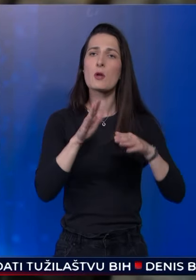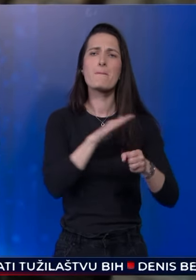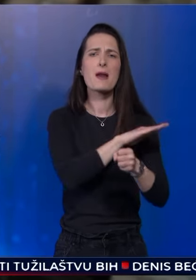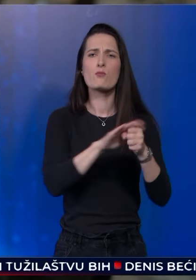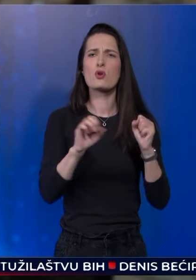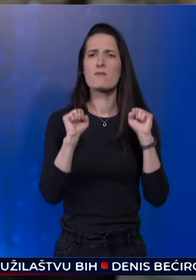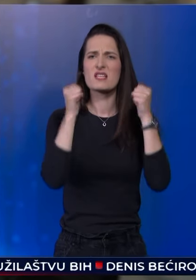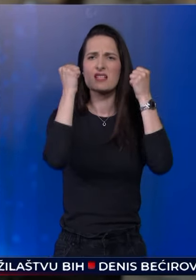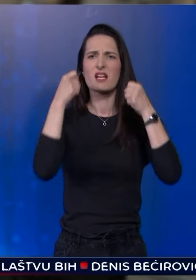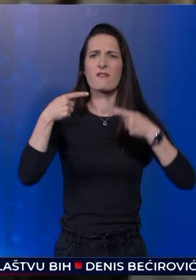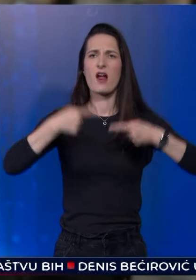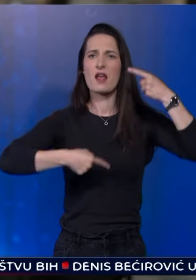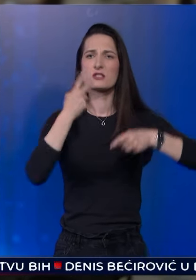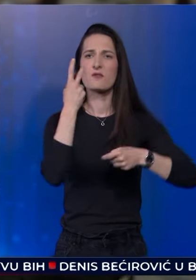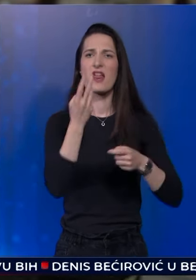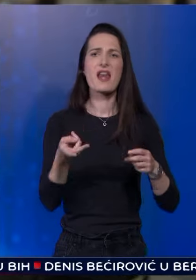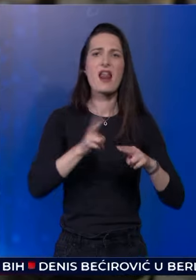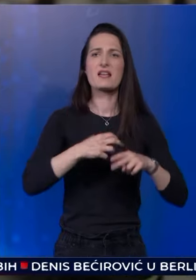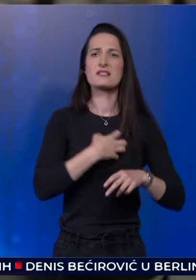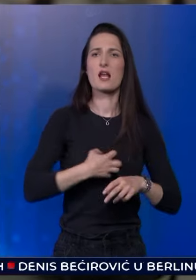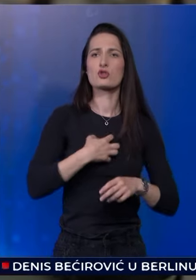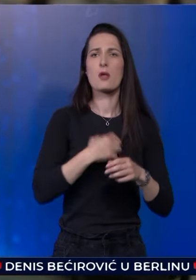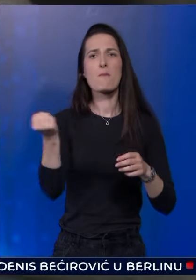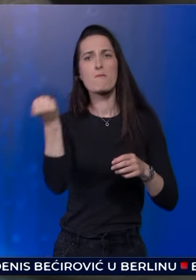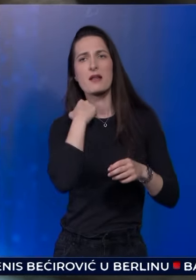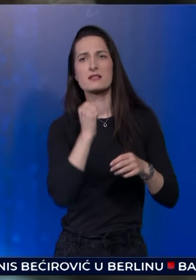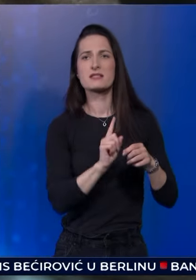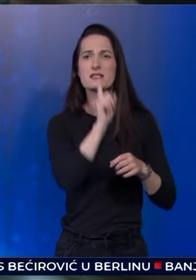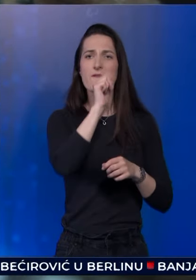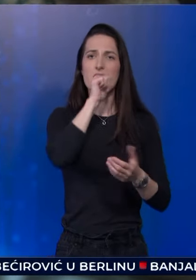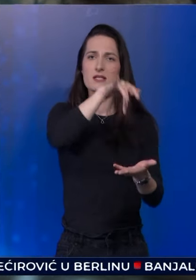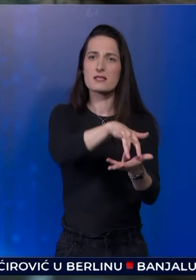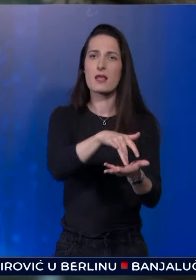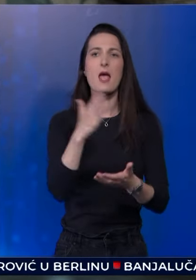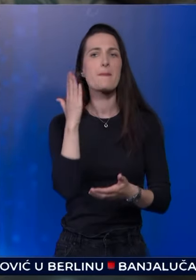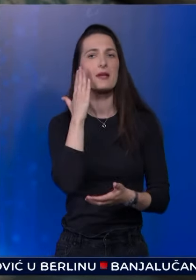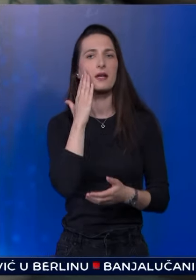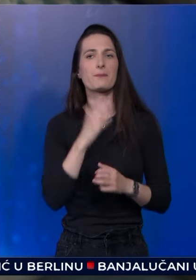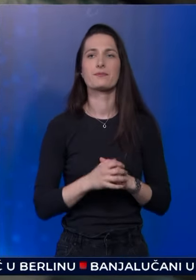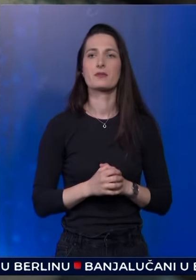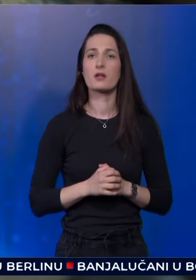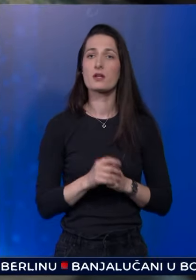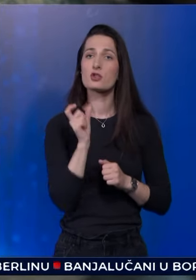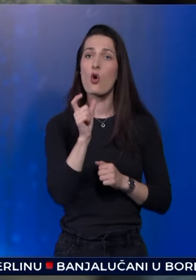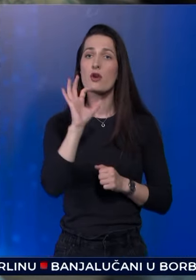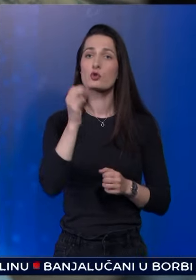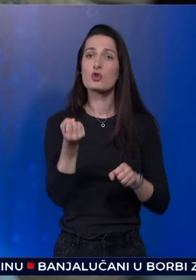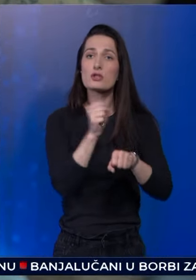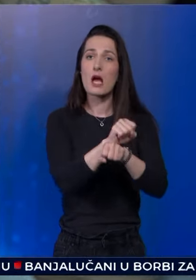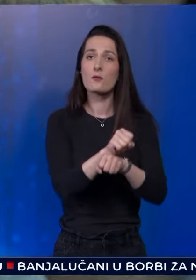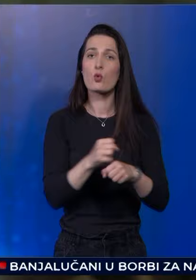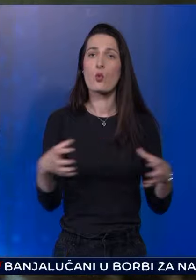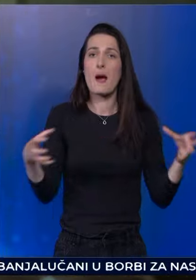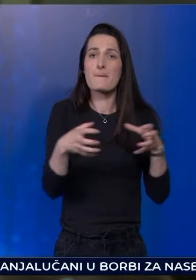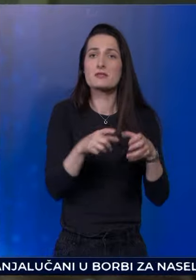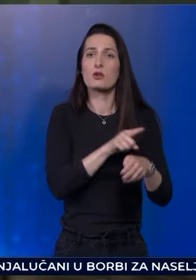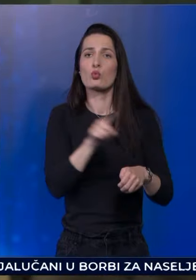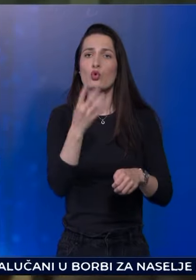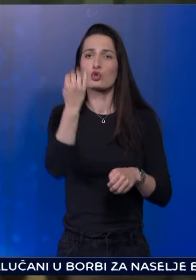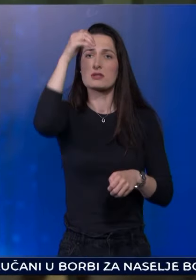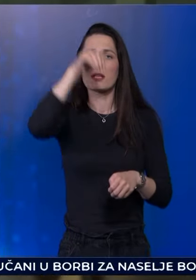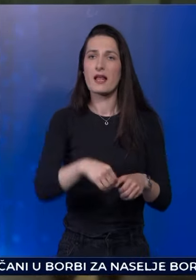je prepun bijesnih rivala iz dvije najstrašnije bande Sjeverne i Srednje Amerike. Riječ je o zatvoru kapaciteta